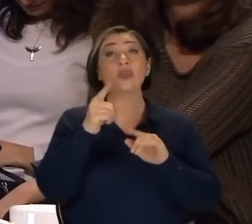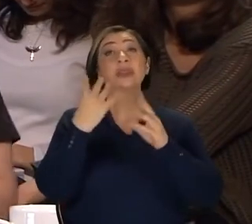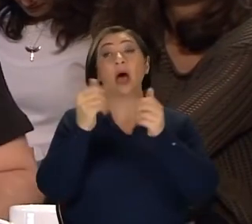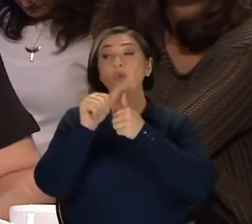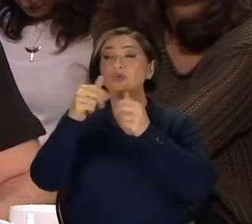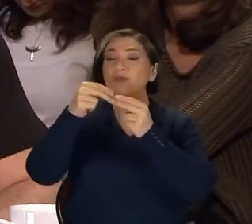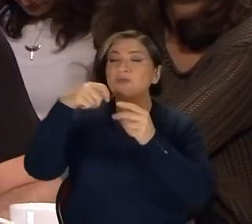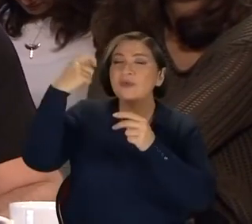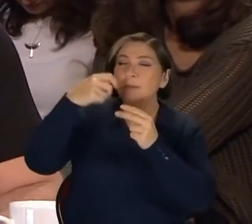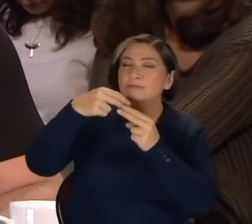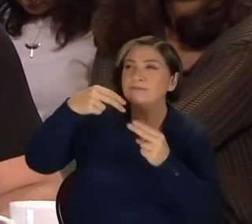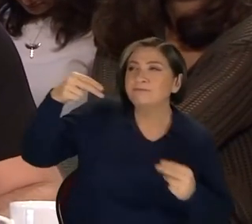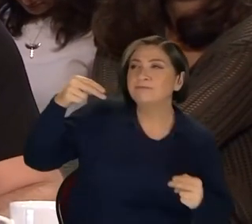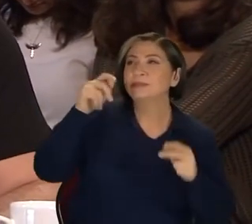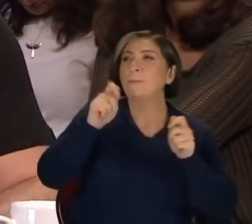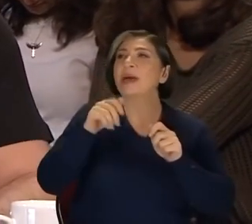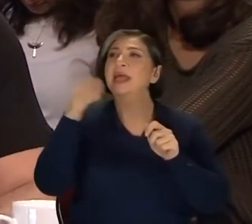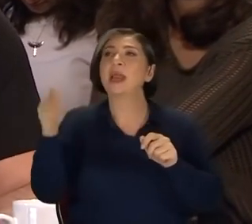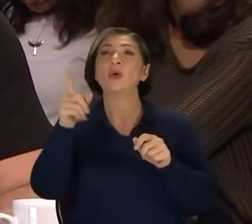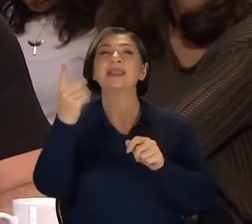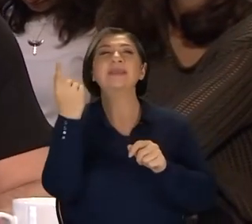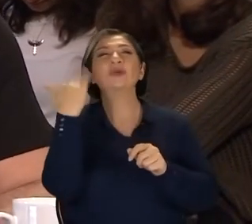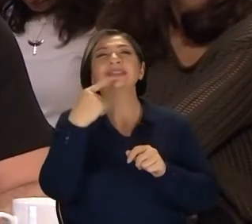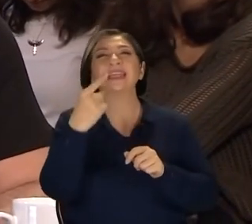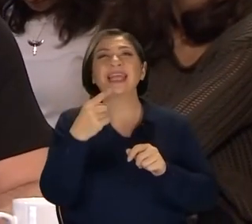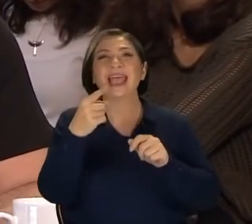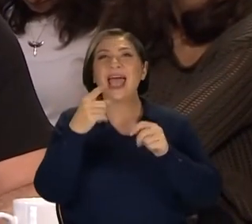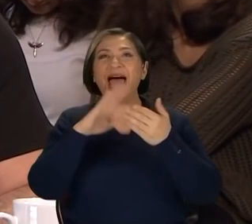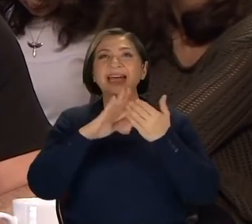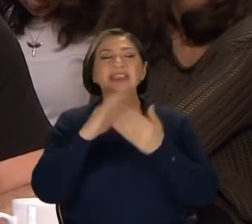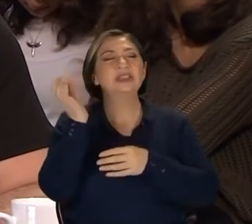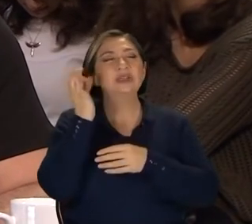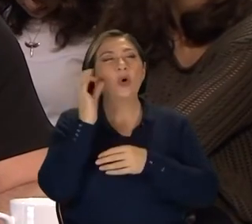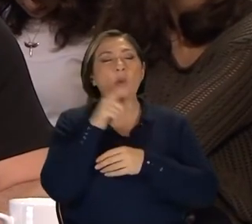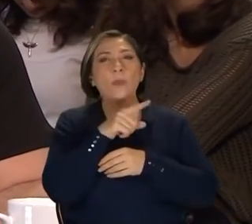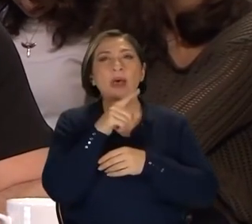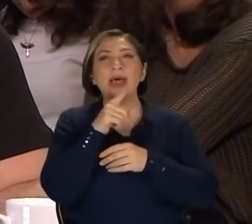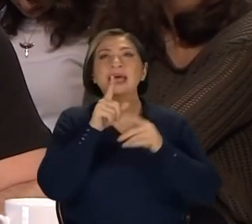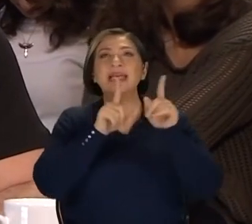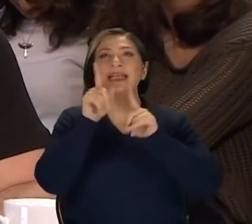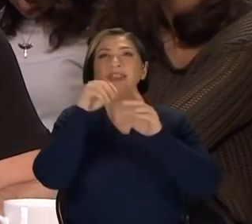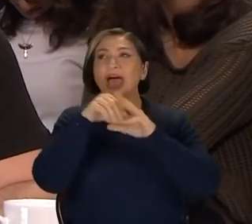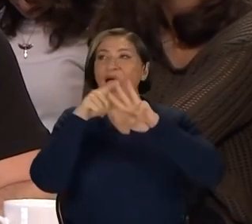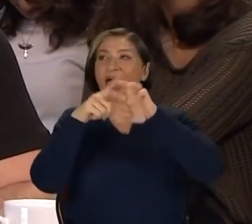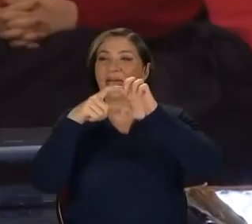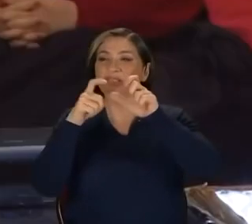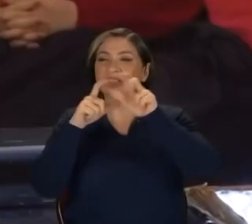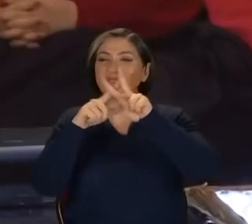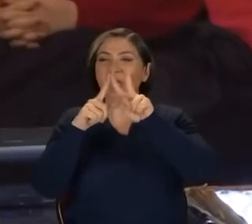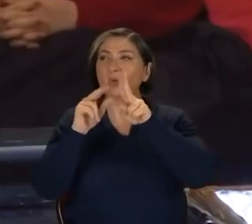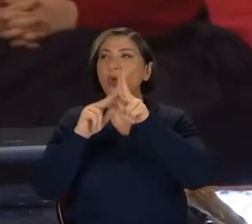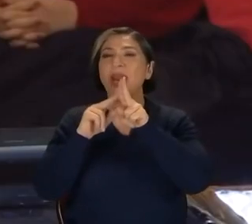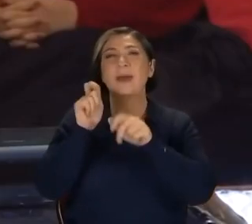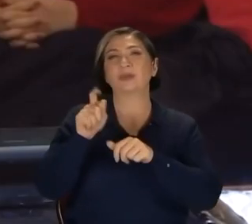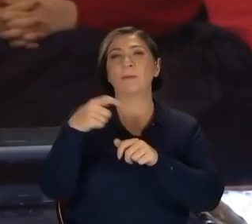uzun metraj bir macera yapmak yerine... O demin dediğin hipster arkadaşı dinliyorum. Dijital platforma Erşan Kuneri yapacağım.